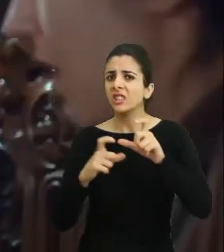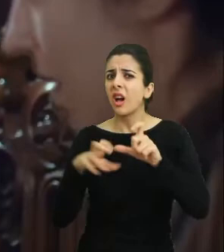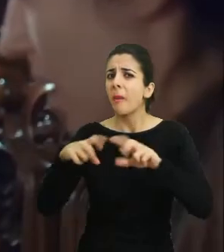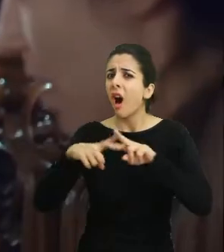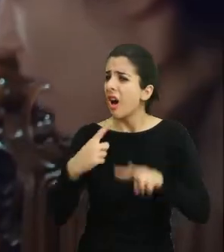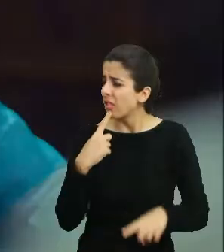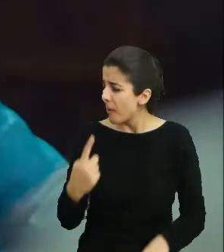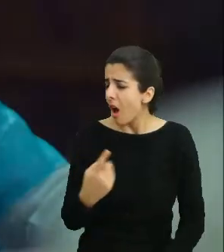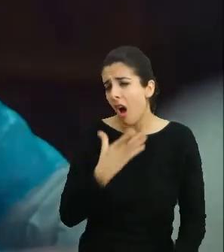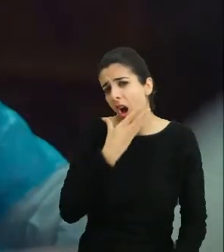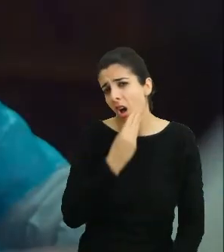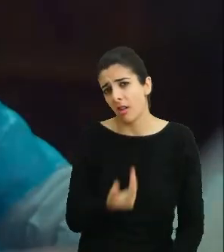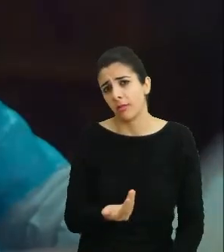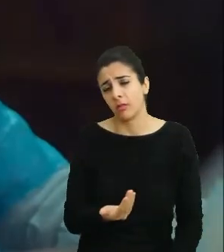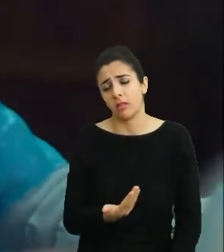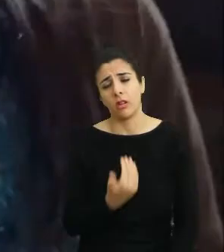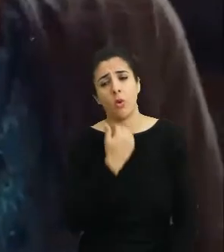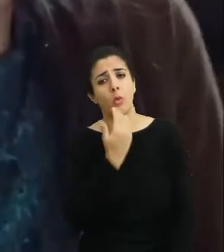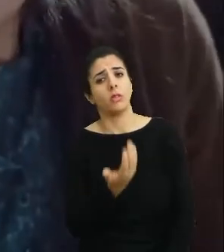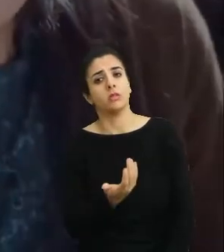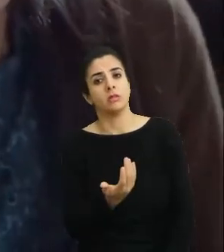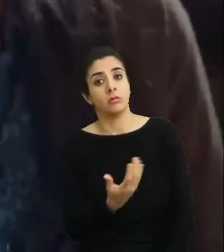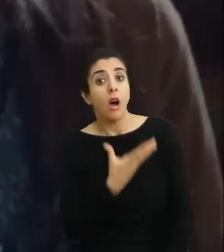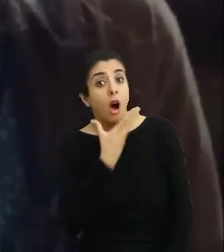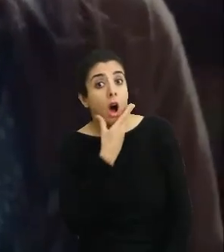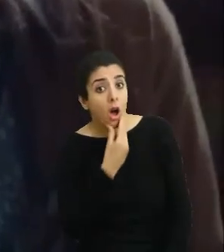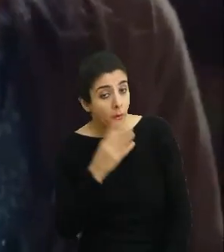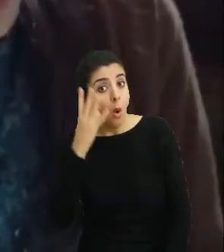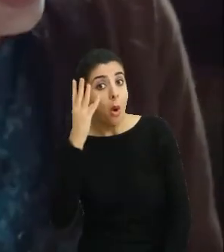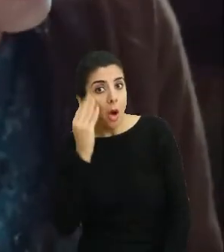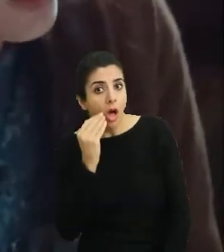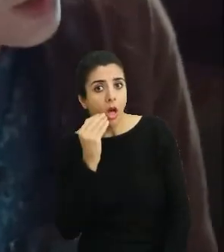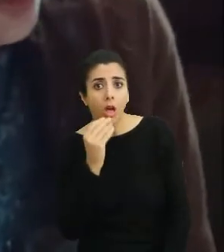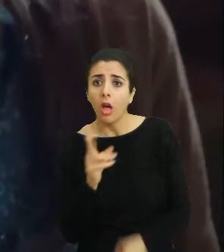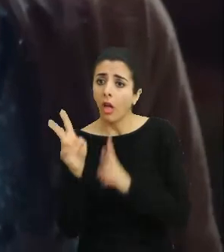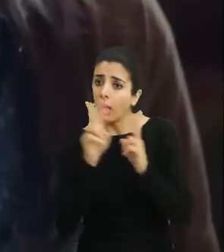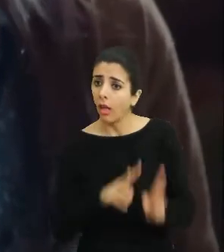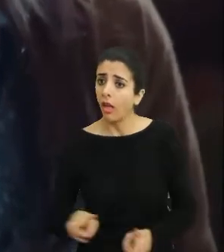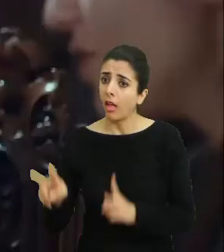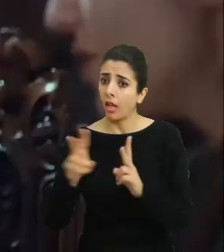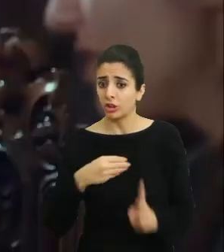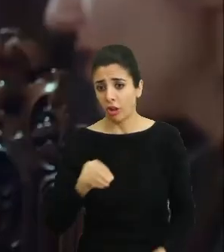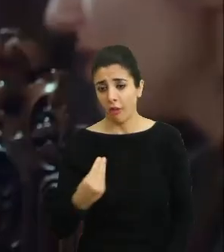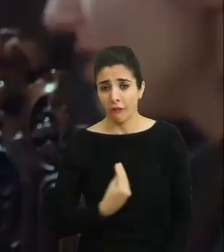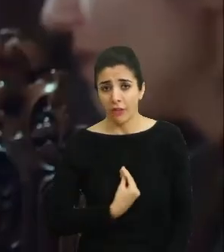deme. Ayıp. Baba baba. Ayıp öğrenmiş. Tereciye tere satıyor dilli